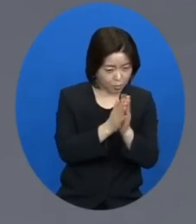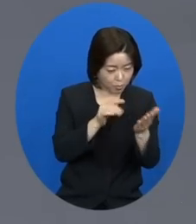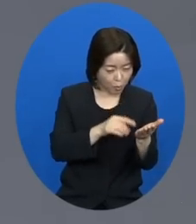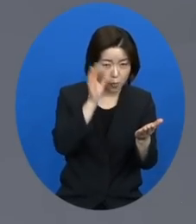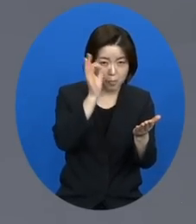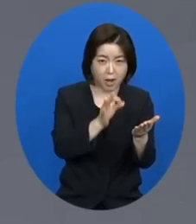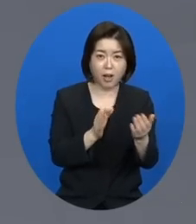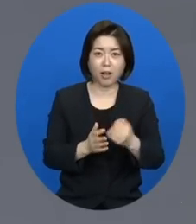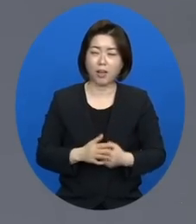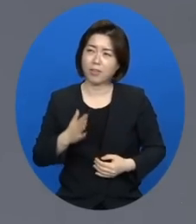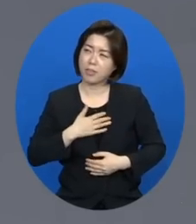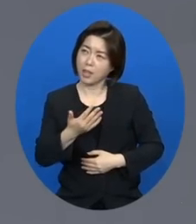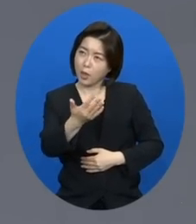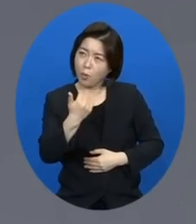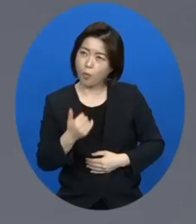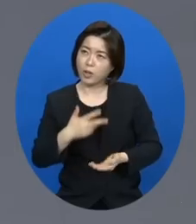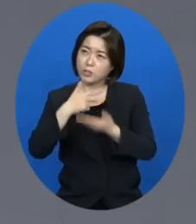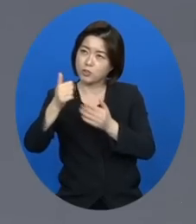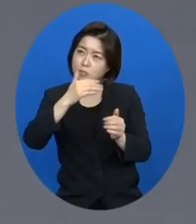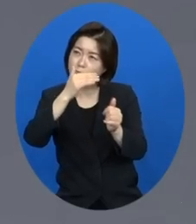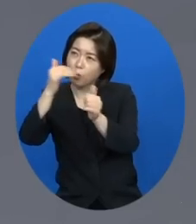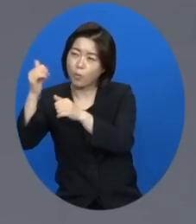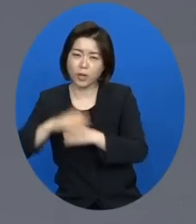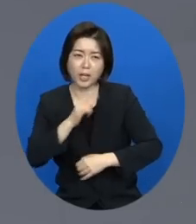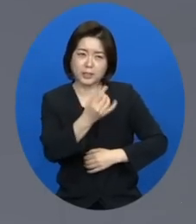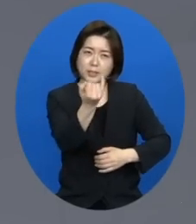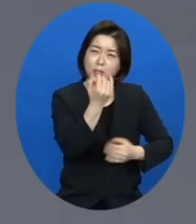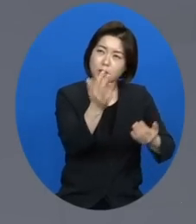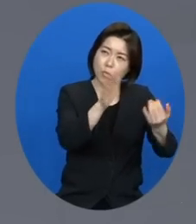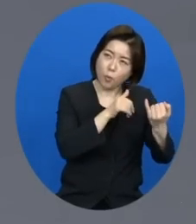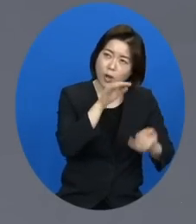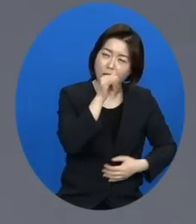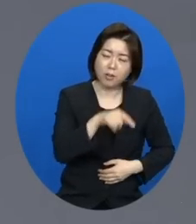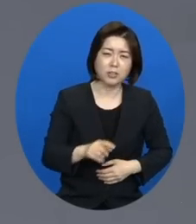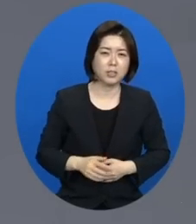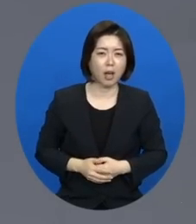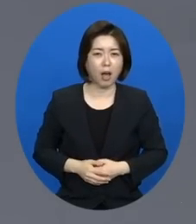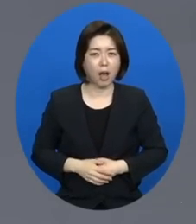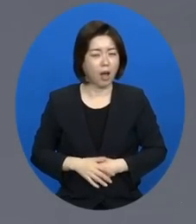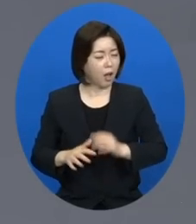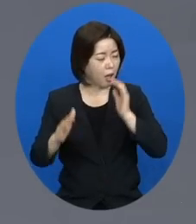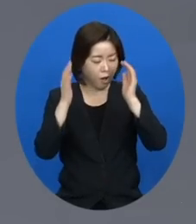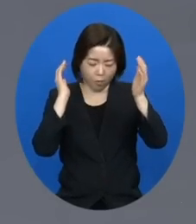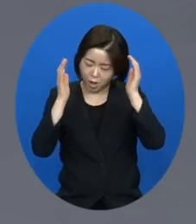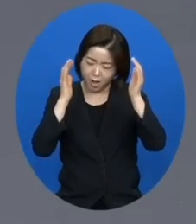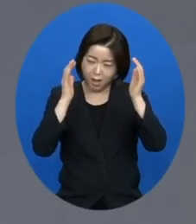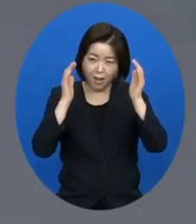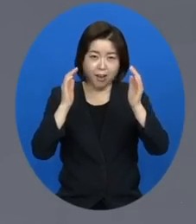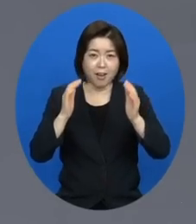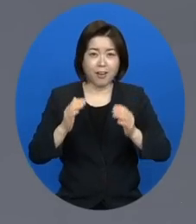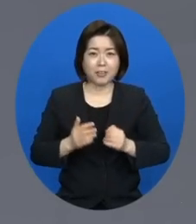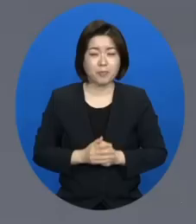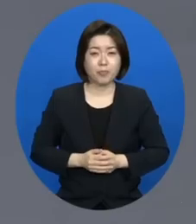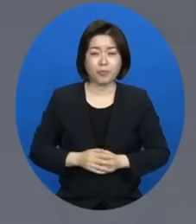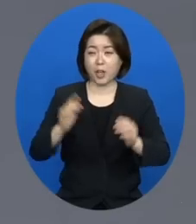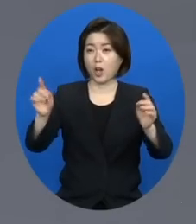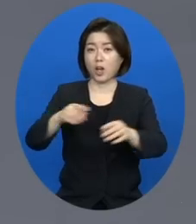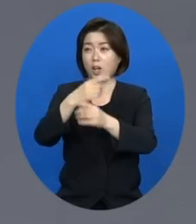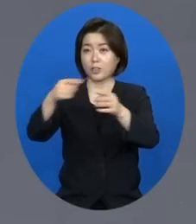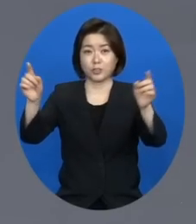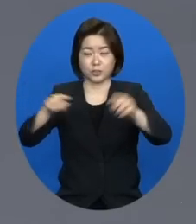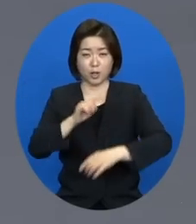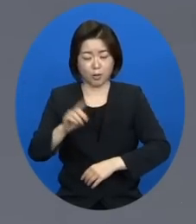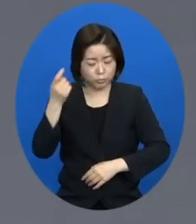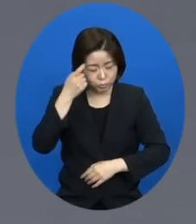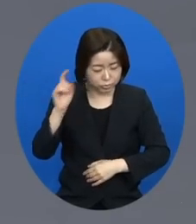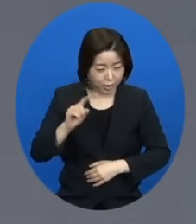하는데 내게 오라가 이게 주님이 오라는 건지 그 여인이 오라는 건지 얼마나 혼동이 되었을까. 그래서 우리 지휘자님께서 어떤 생각으로